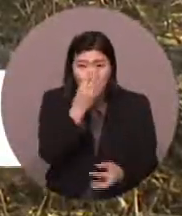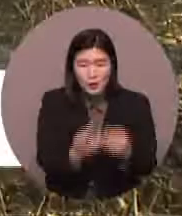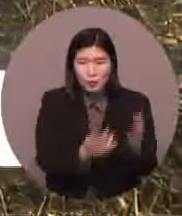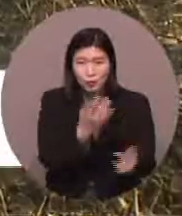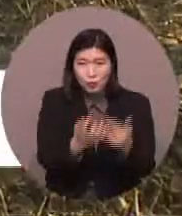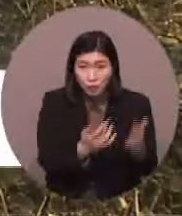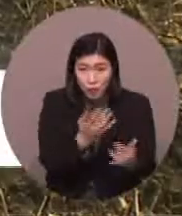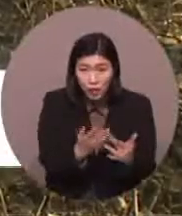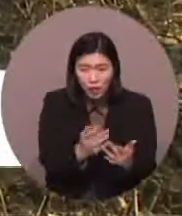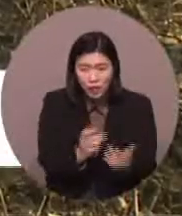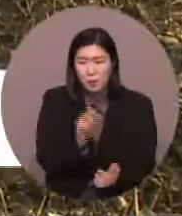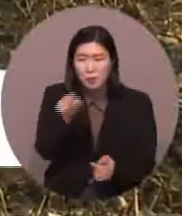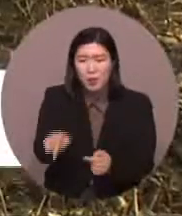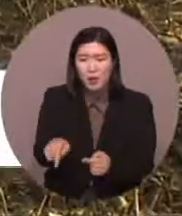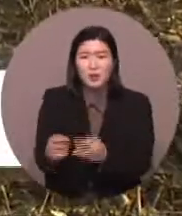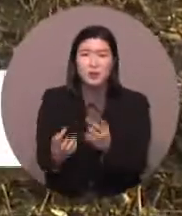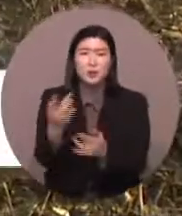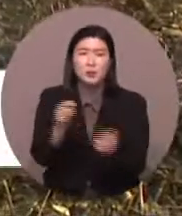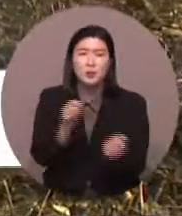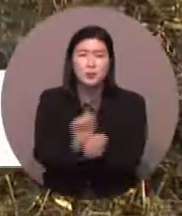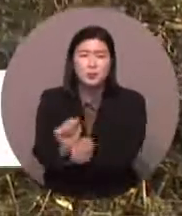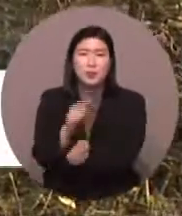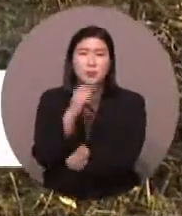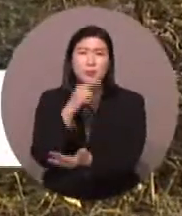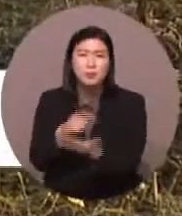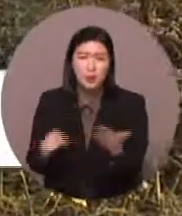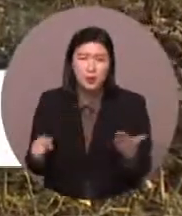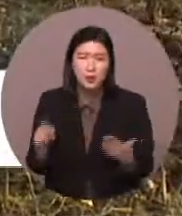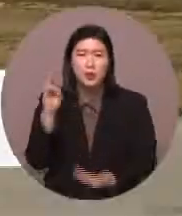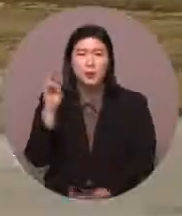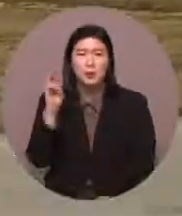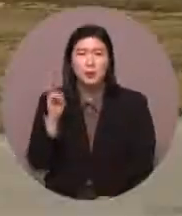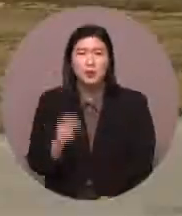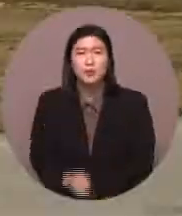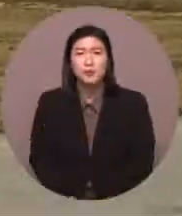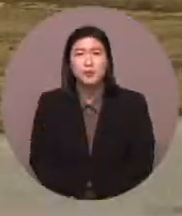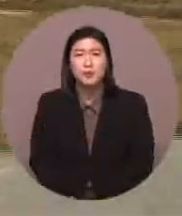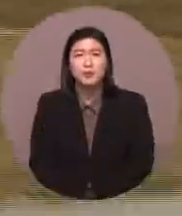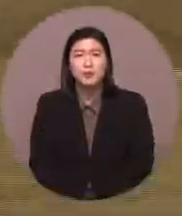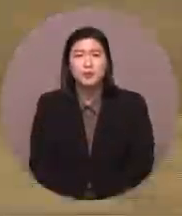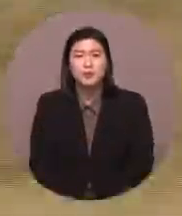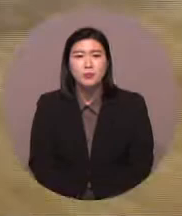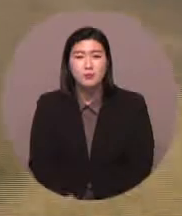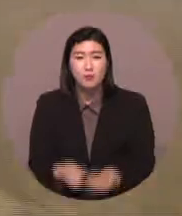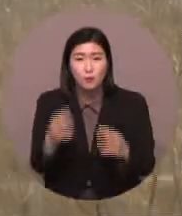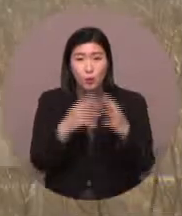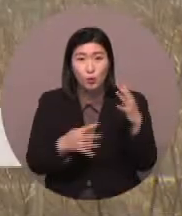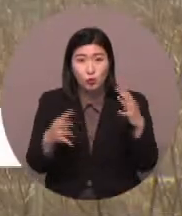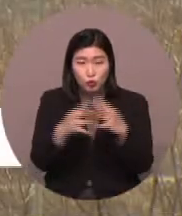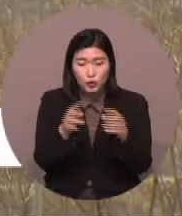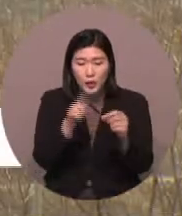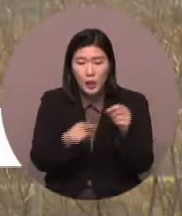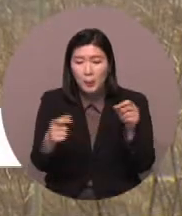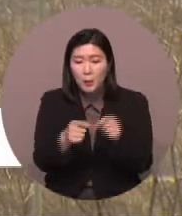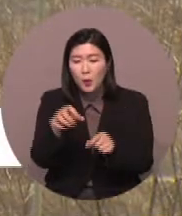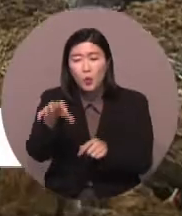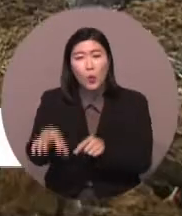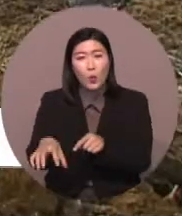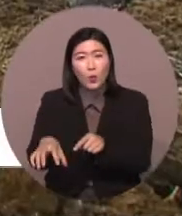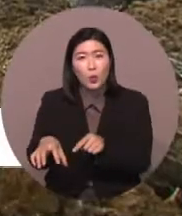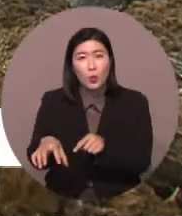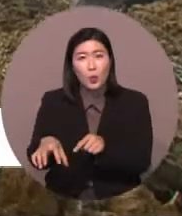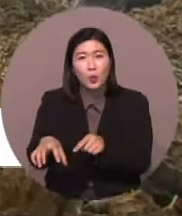행위라든지 소각하고 남은 재를 투기하는 사안이라든지. 야산과 인접한 공주 갑사 인근의 한